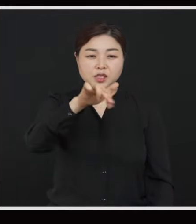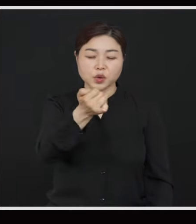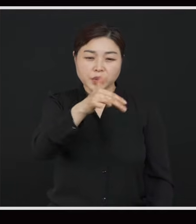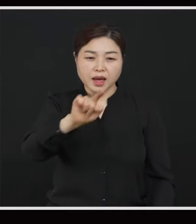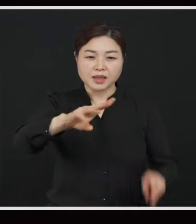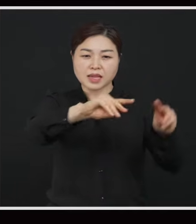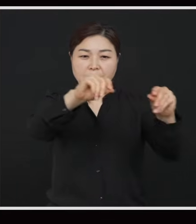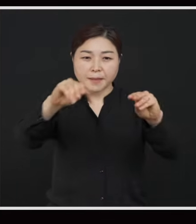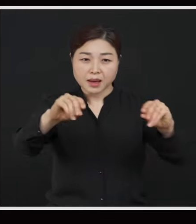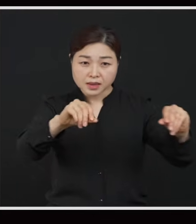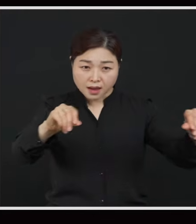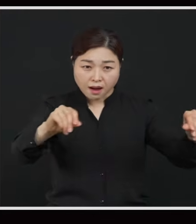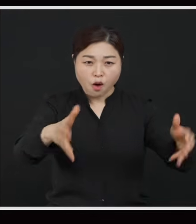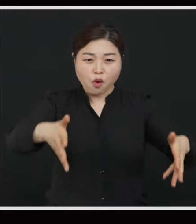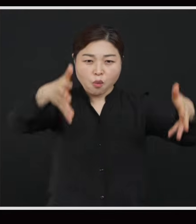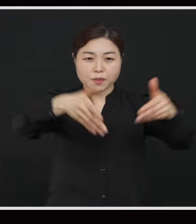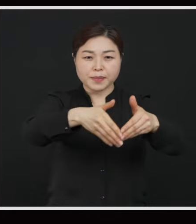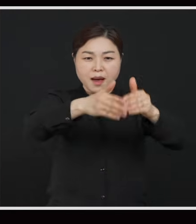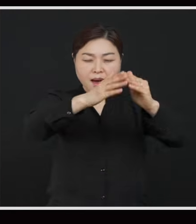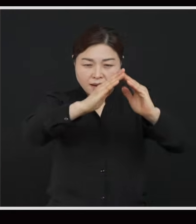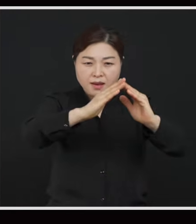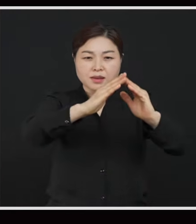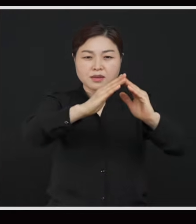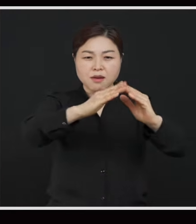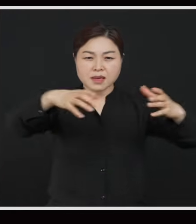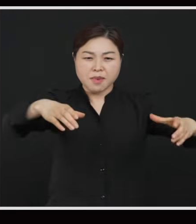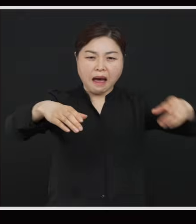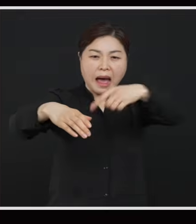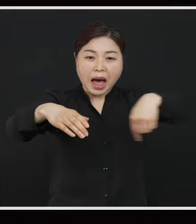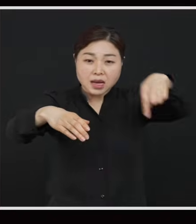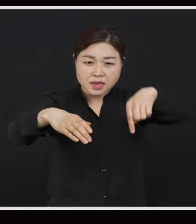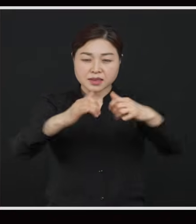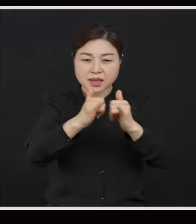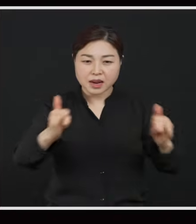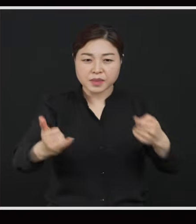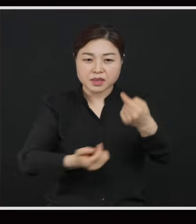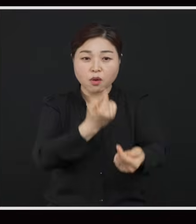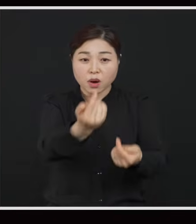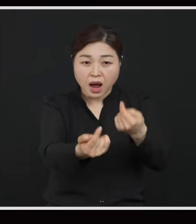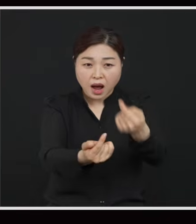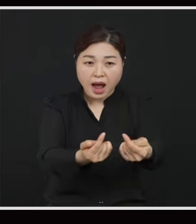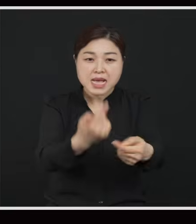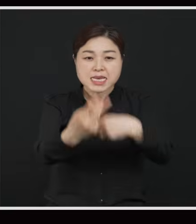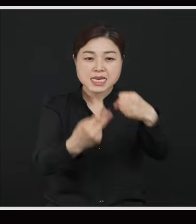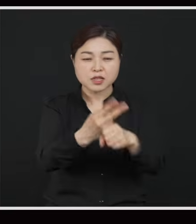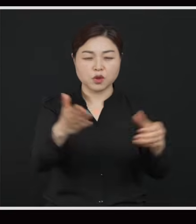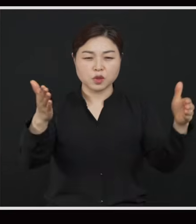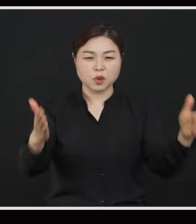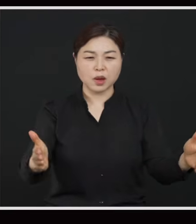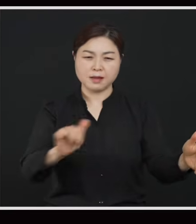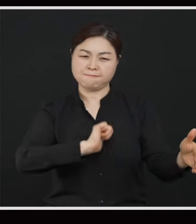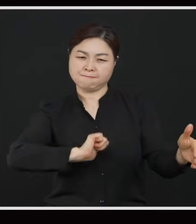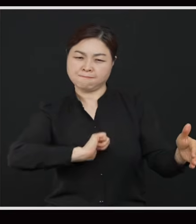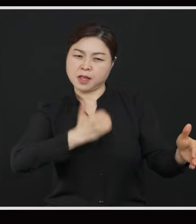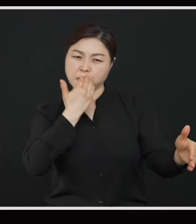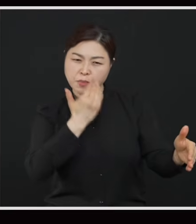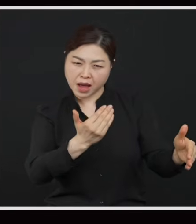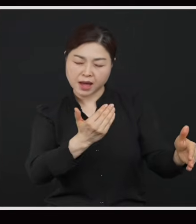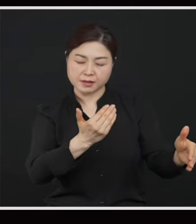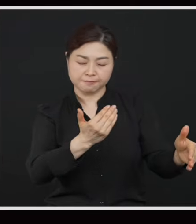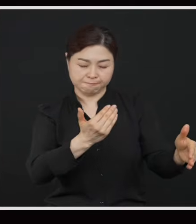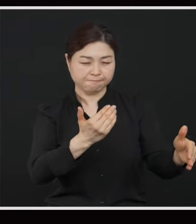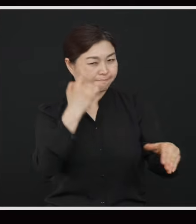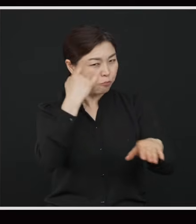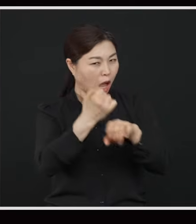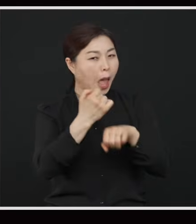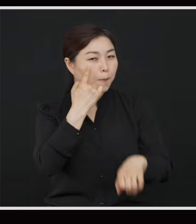아리조나 사막에다가 이 시설을 만들어 놓고 이 밀폐된 공간에 사람이 들어가 가지고 2년 동안 버틸 수 있는지 한번